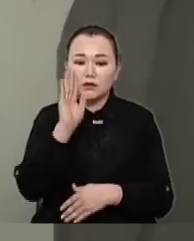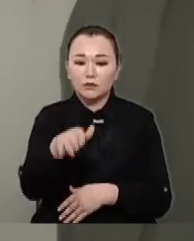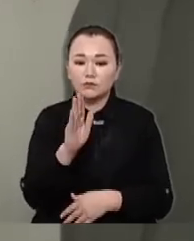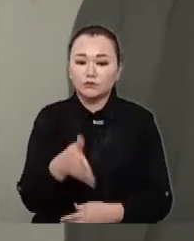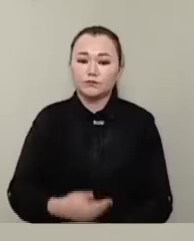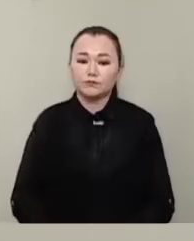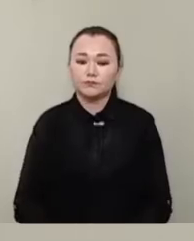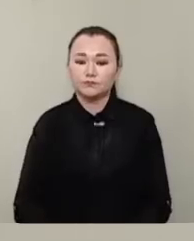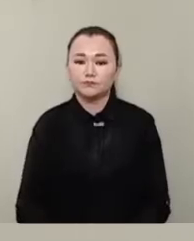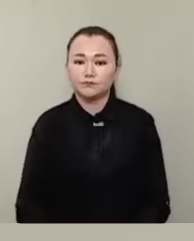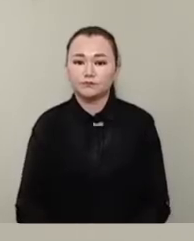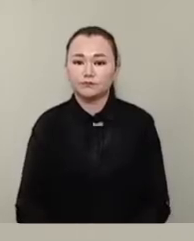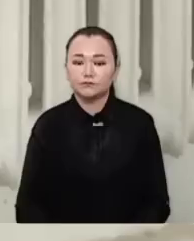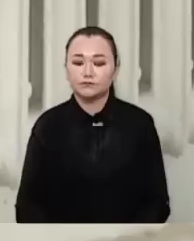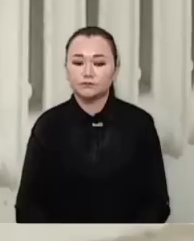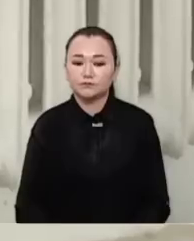айтыпты.